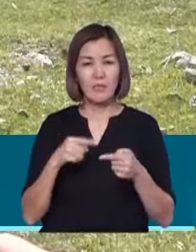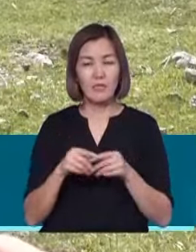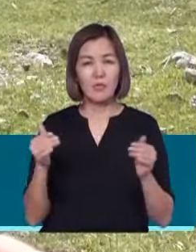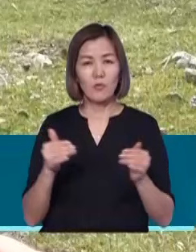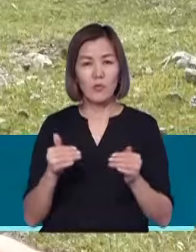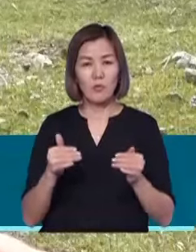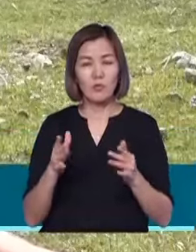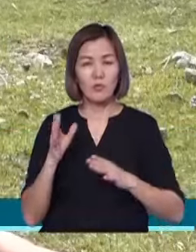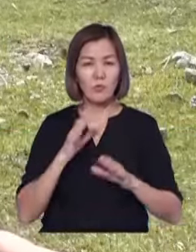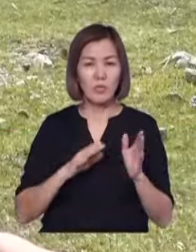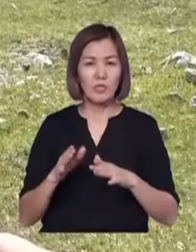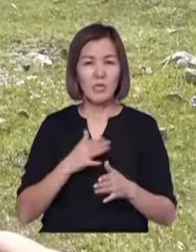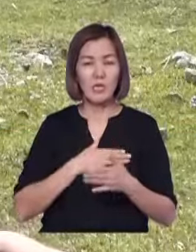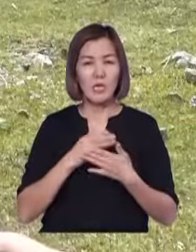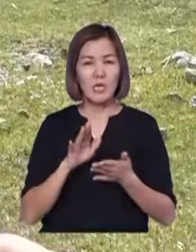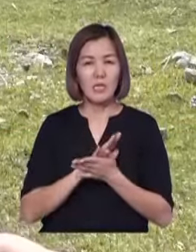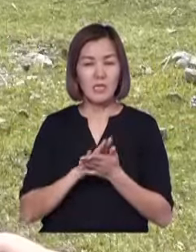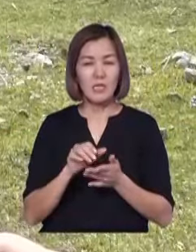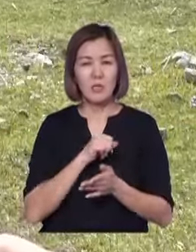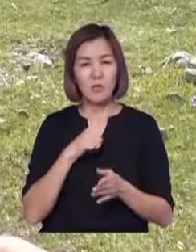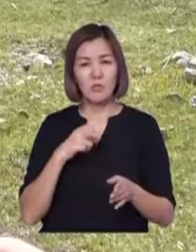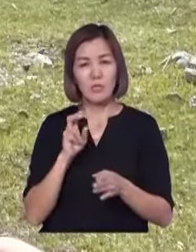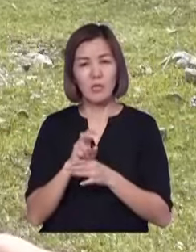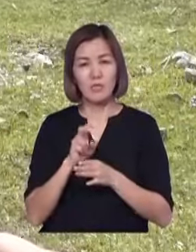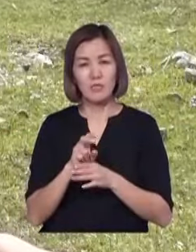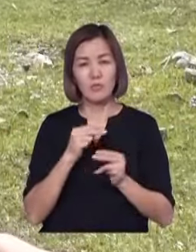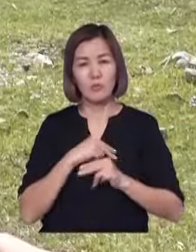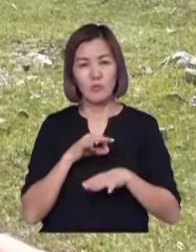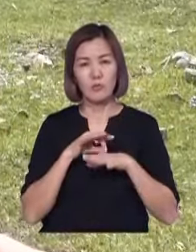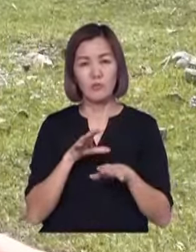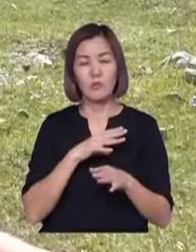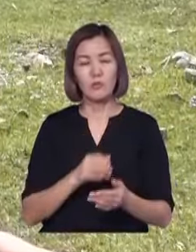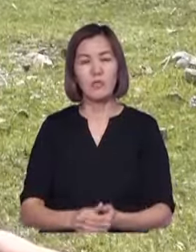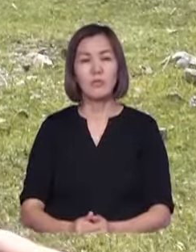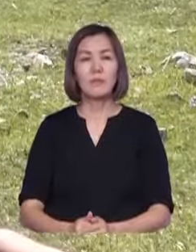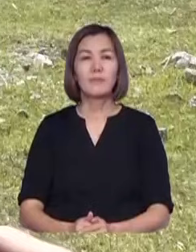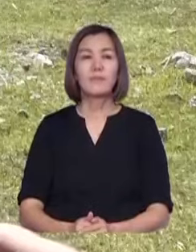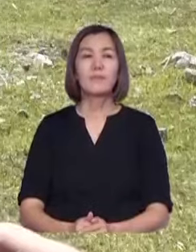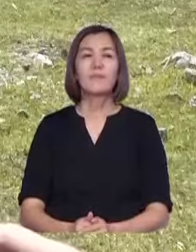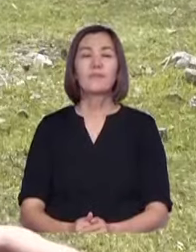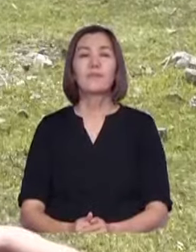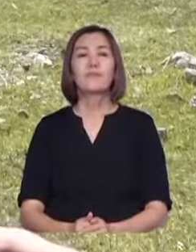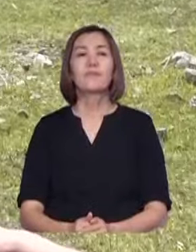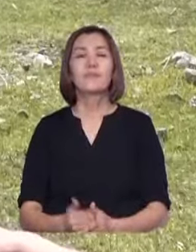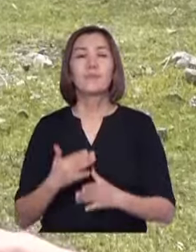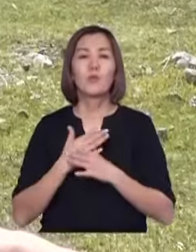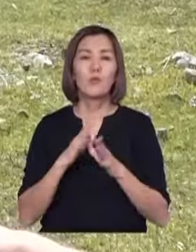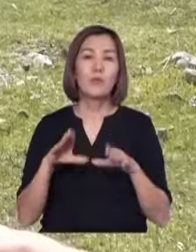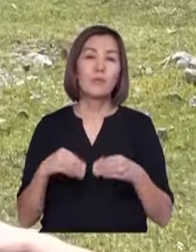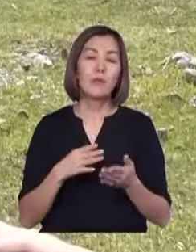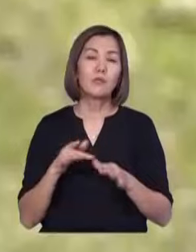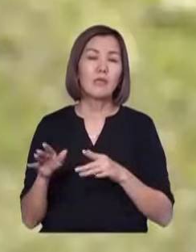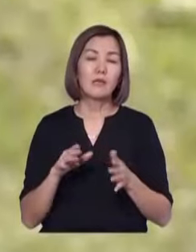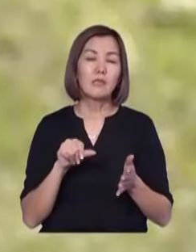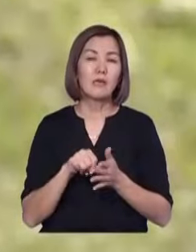колледжінің студенттерінің еріктілері осы ауылда қазір өздерінің волонтерлық көмектерін көрсетіп,